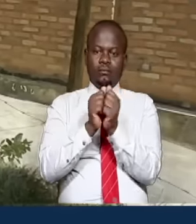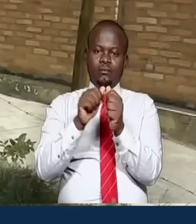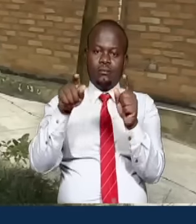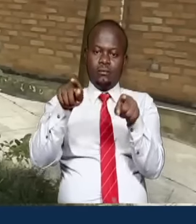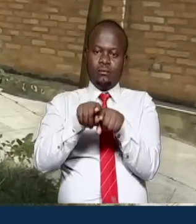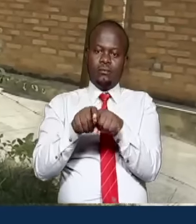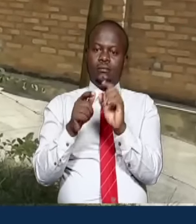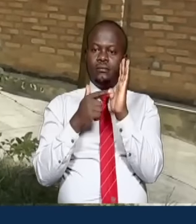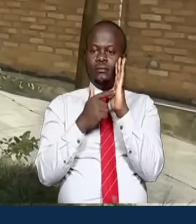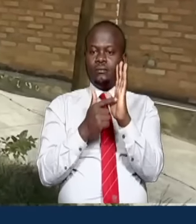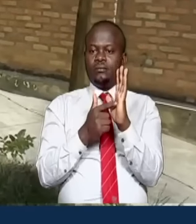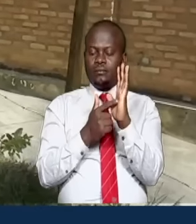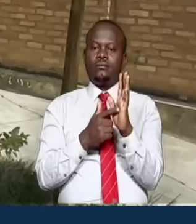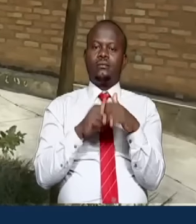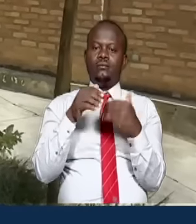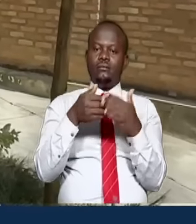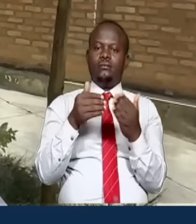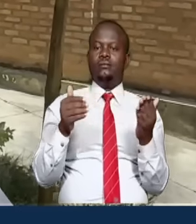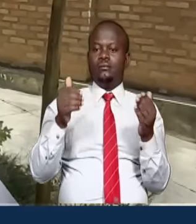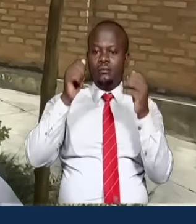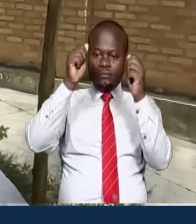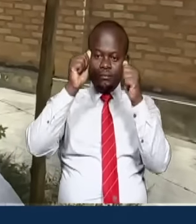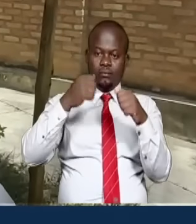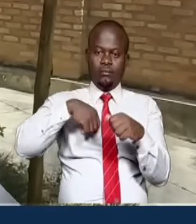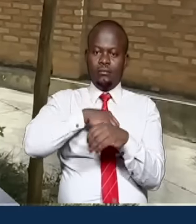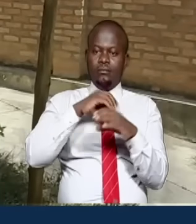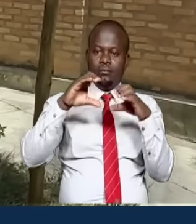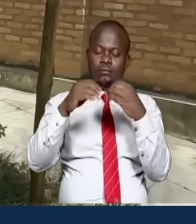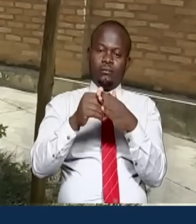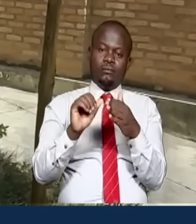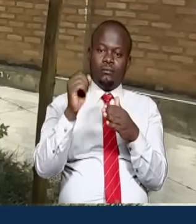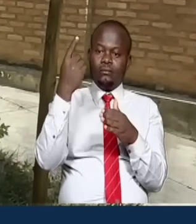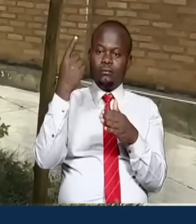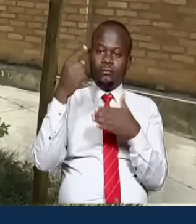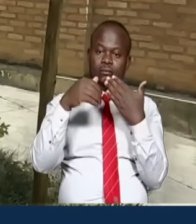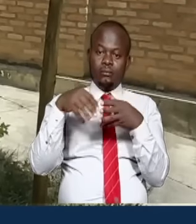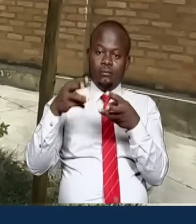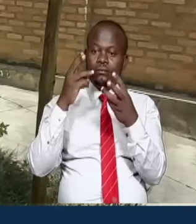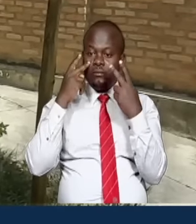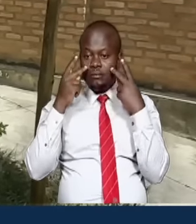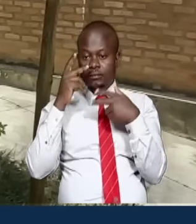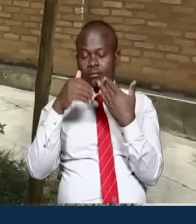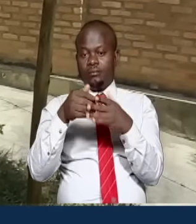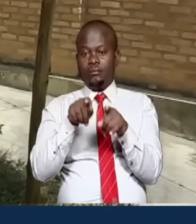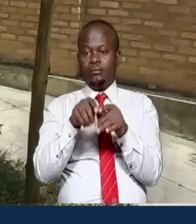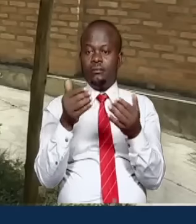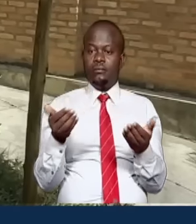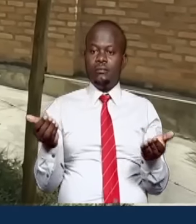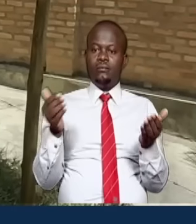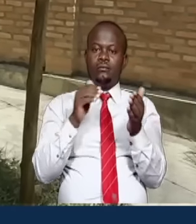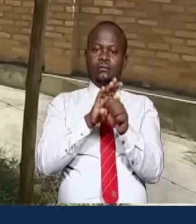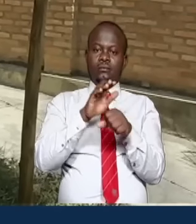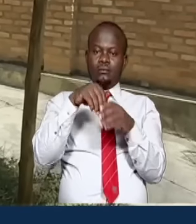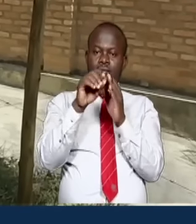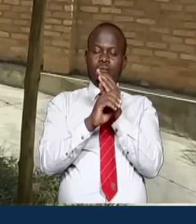nk'uko babigaragaje muri manifesto y'ishyaka ryacu. Icya mbere hari uko tukibona nk'abana cyane hano mu karere